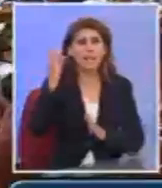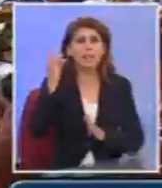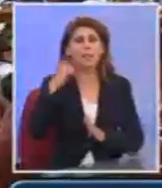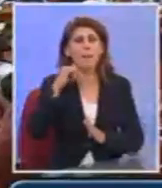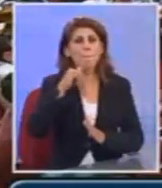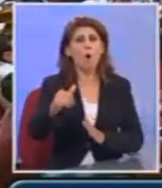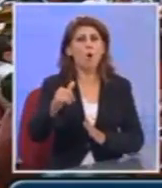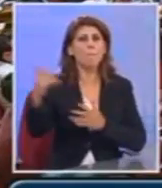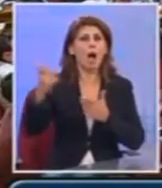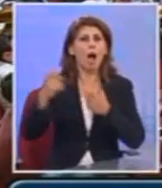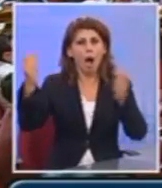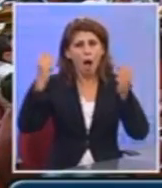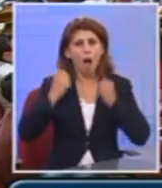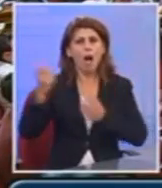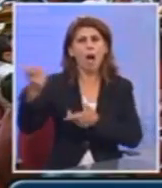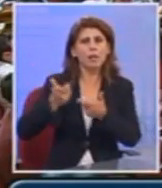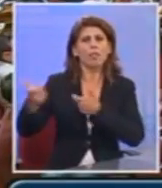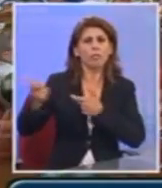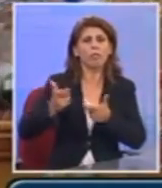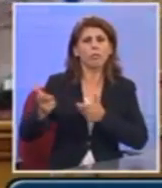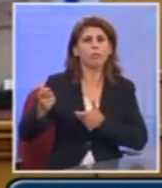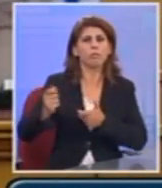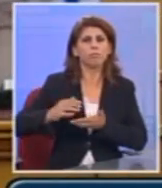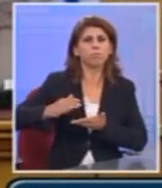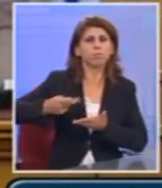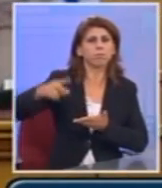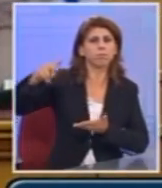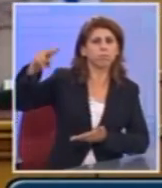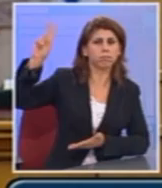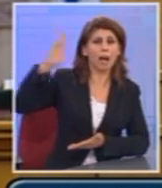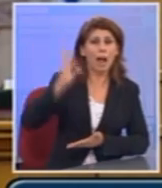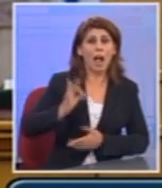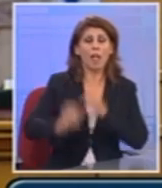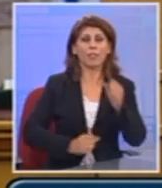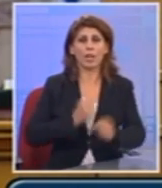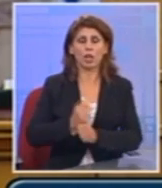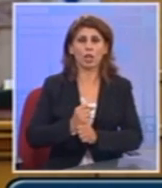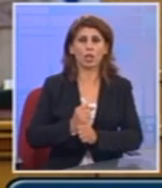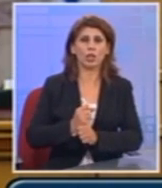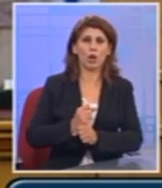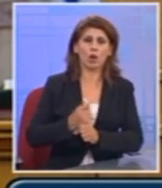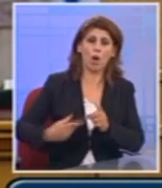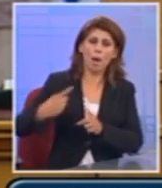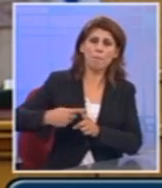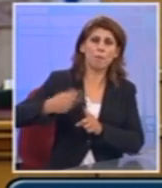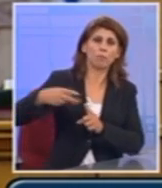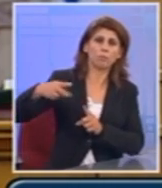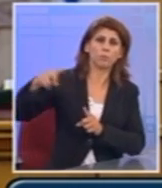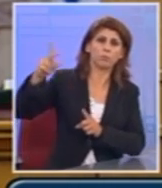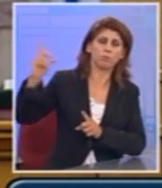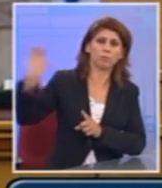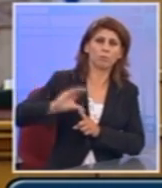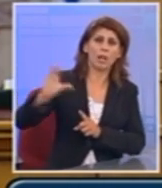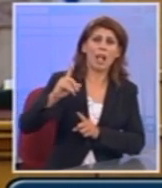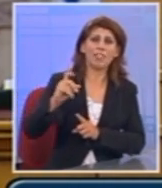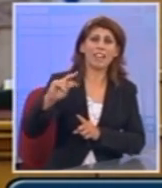και περισσότερο κάθε χρόνο χρεώνεται 10